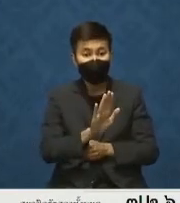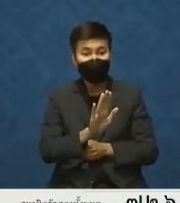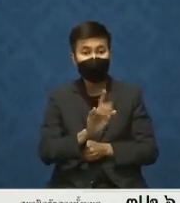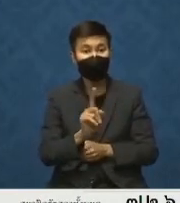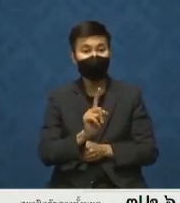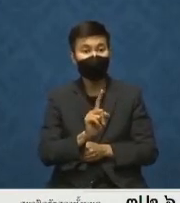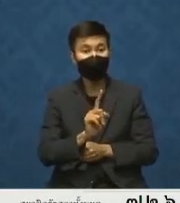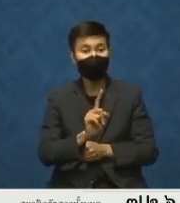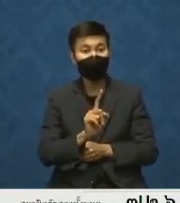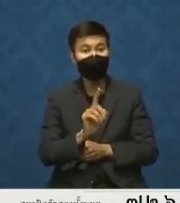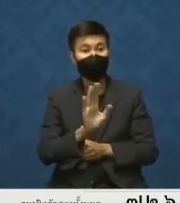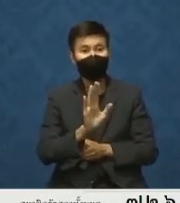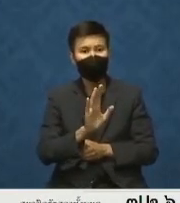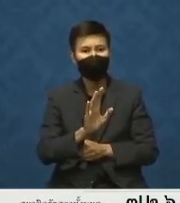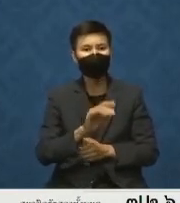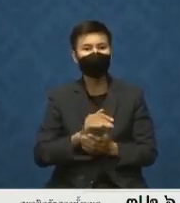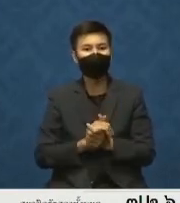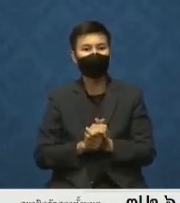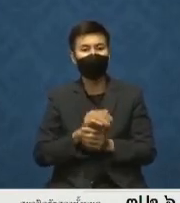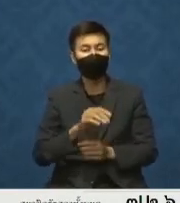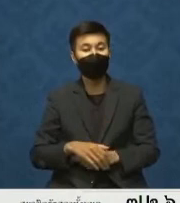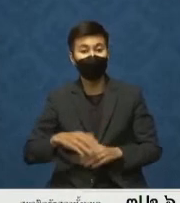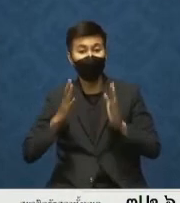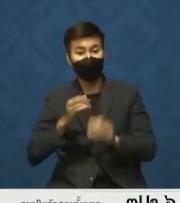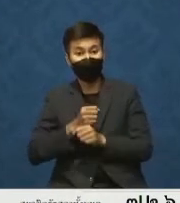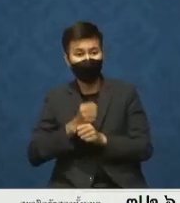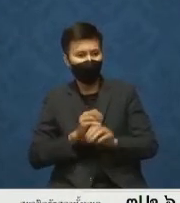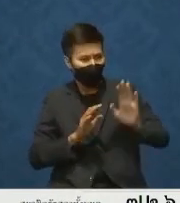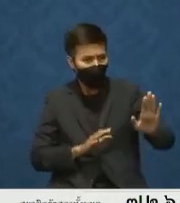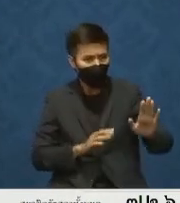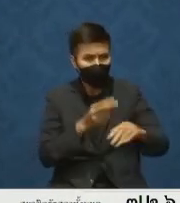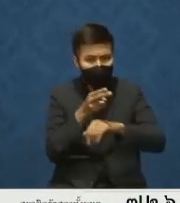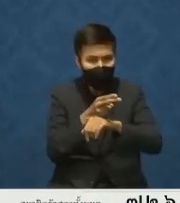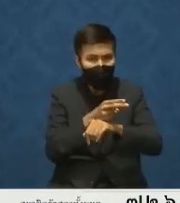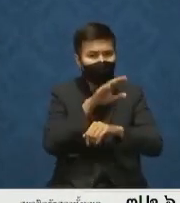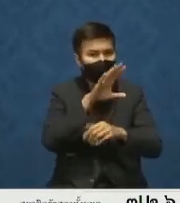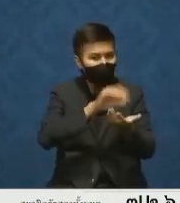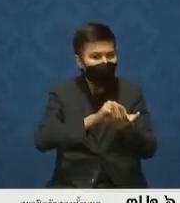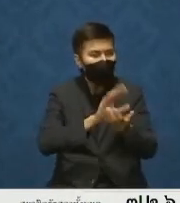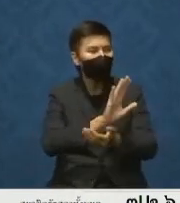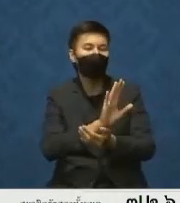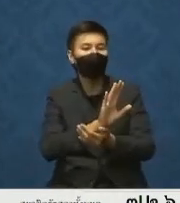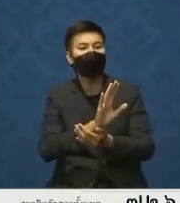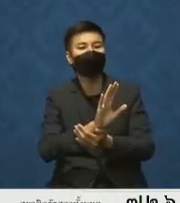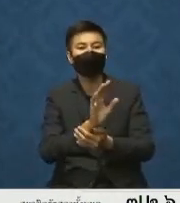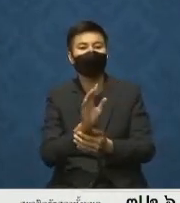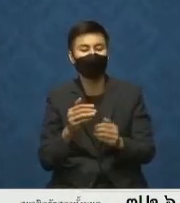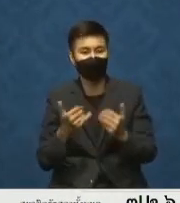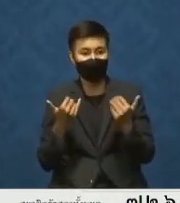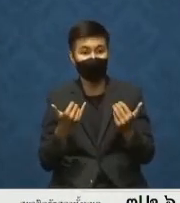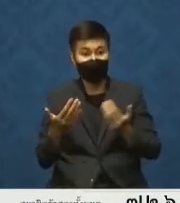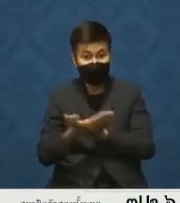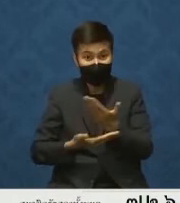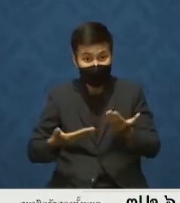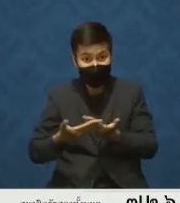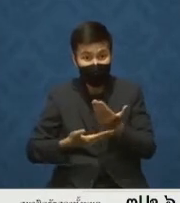ขวางการมทกภาพและเสียงคำพูดลกษณะแบนี้ครัทำใหในทประชุมมอกาสได้ปกษาหาลืกั